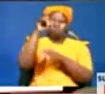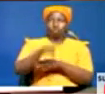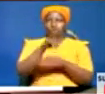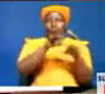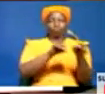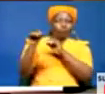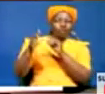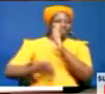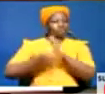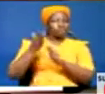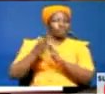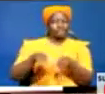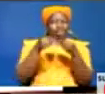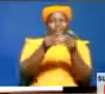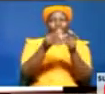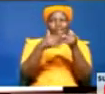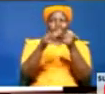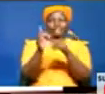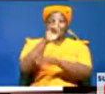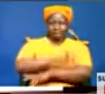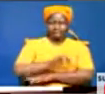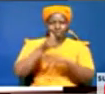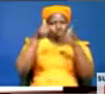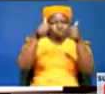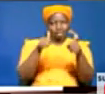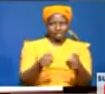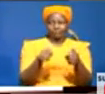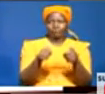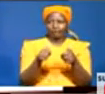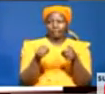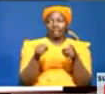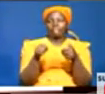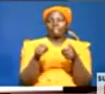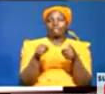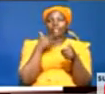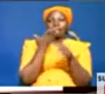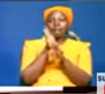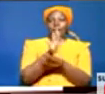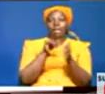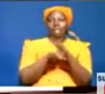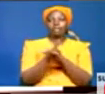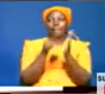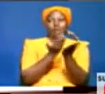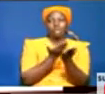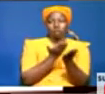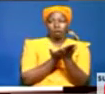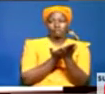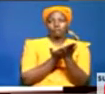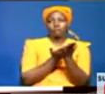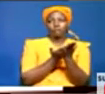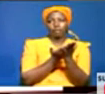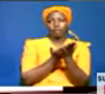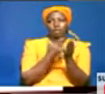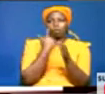ikitoa makataa ya siku 90. The respondents in the cross petition who may still be in